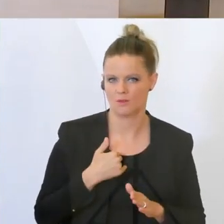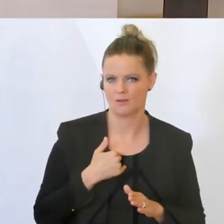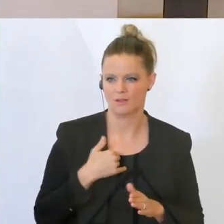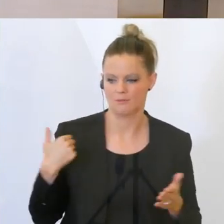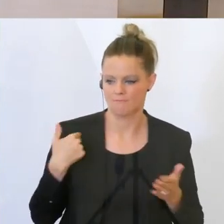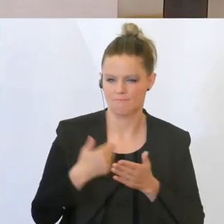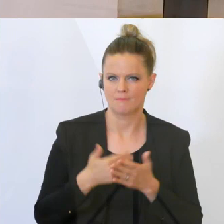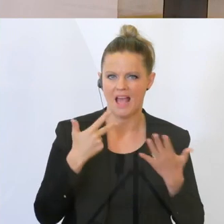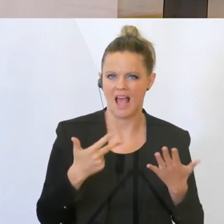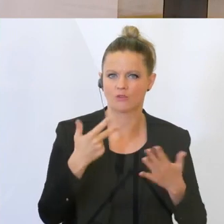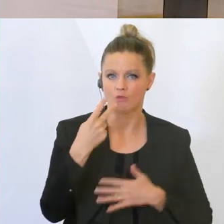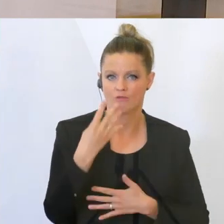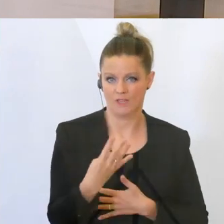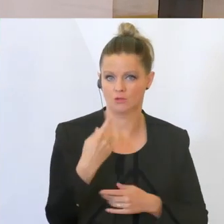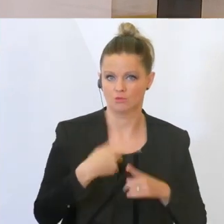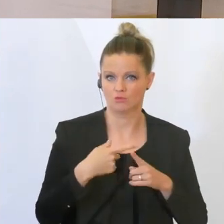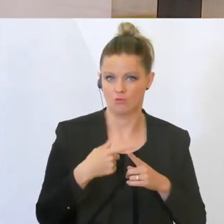48 Stunden abgespielt hat.